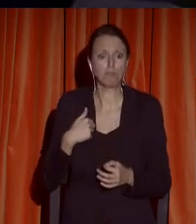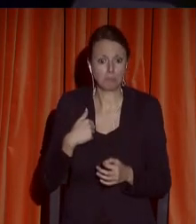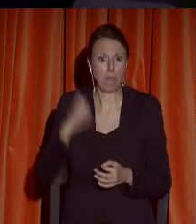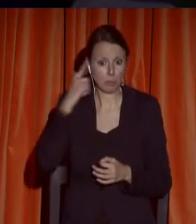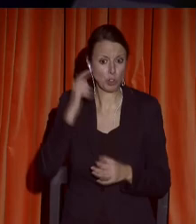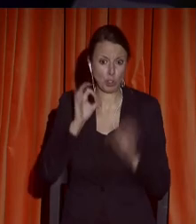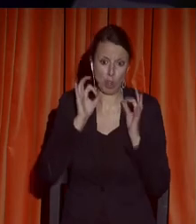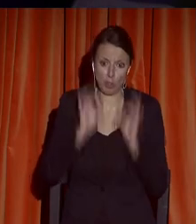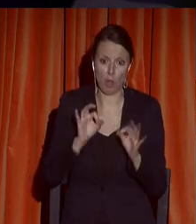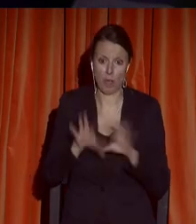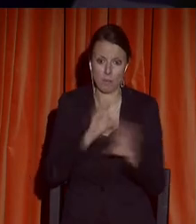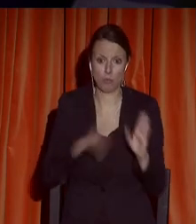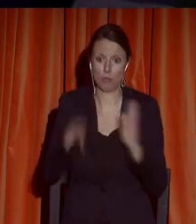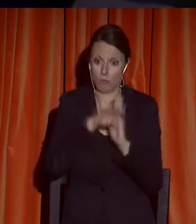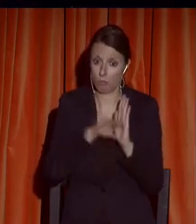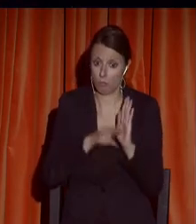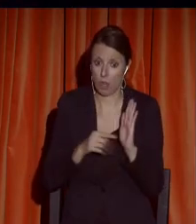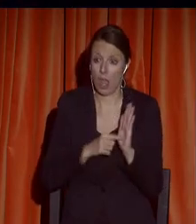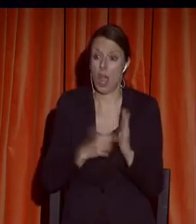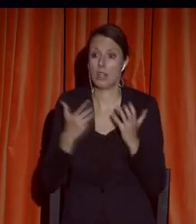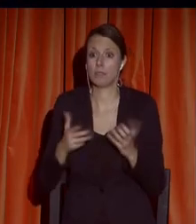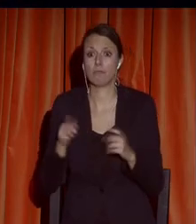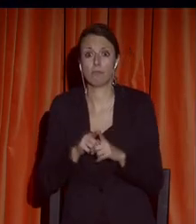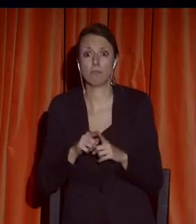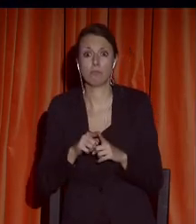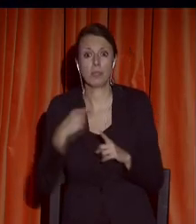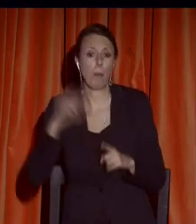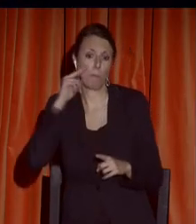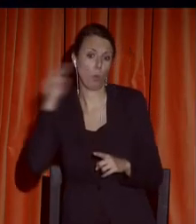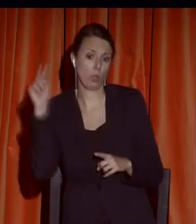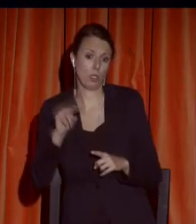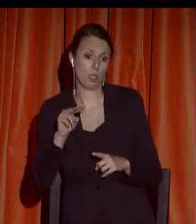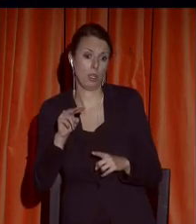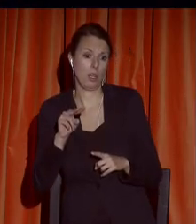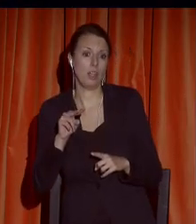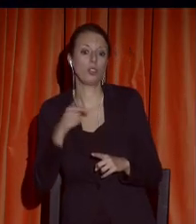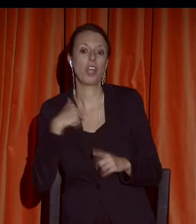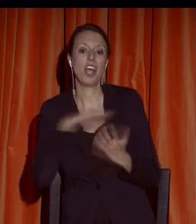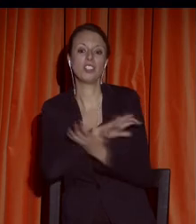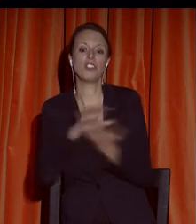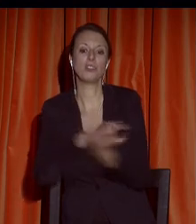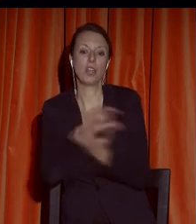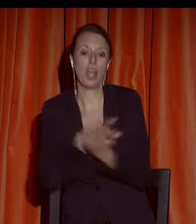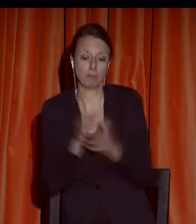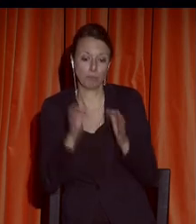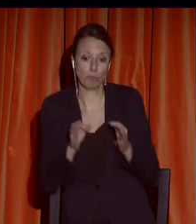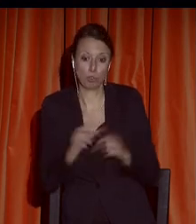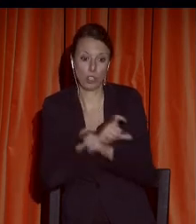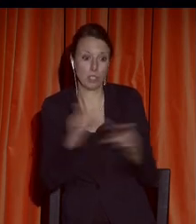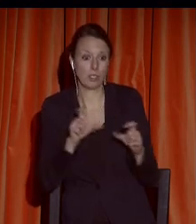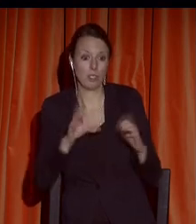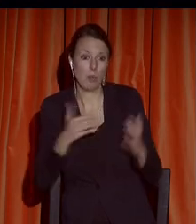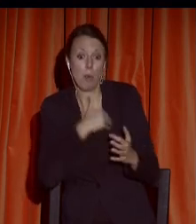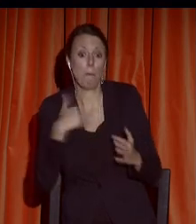Mógłbym tylko powiedzieć, że z pewnego punktu widzenia patrzę na świat współczesny i na Polskę